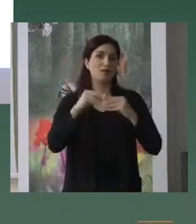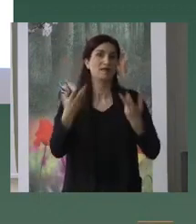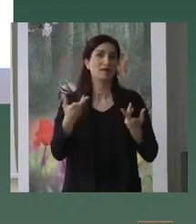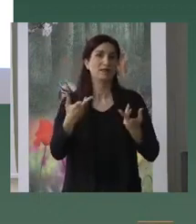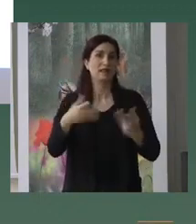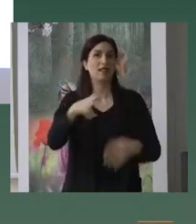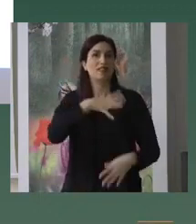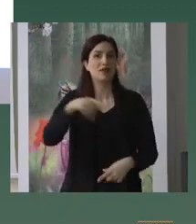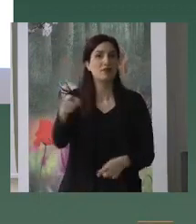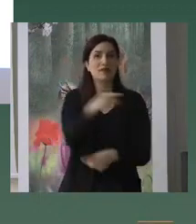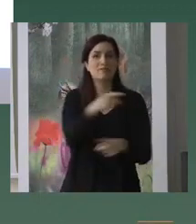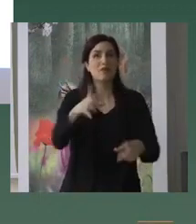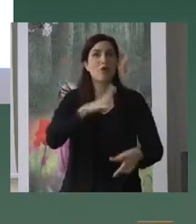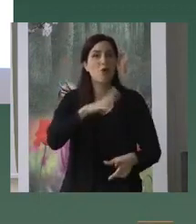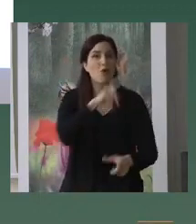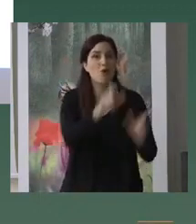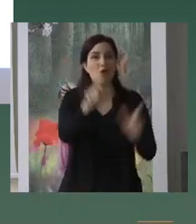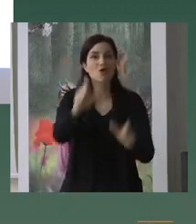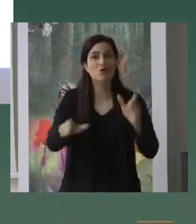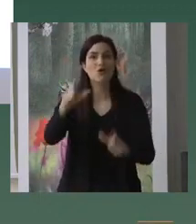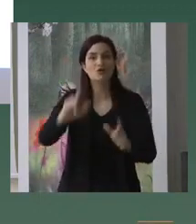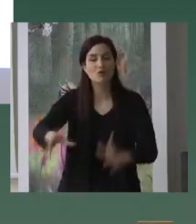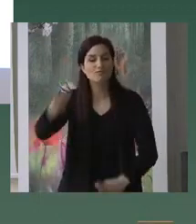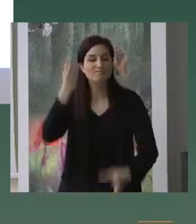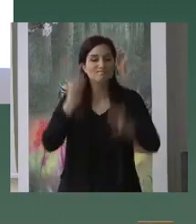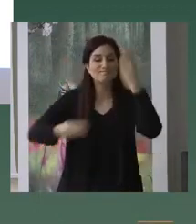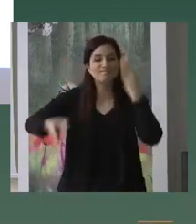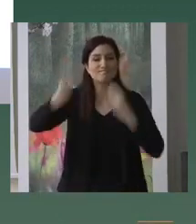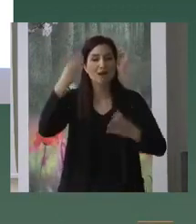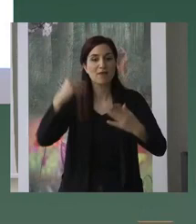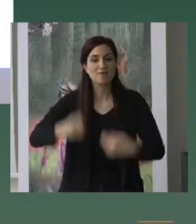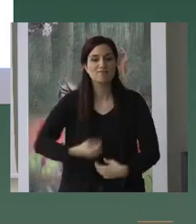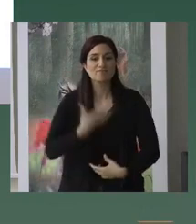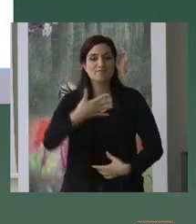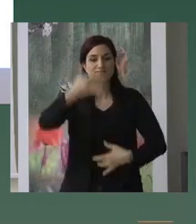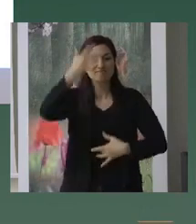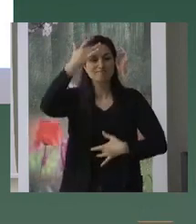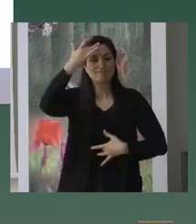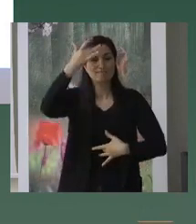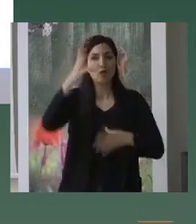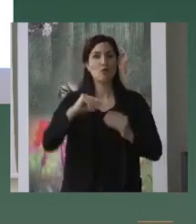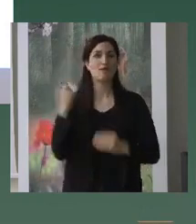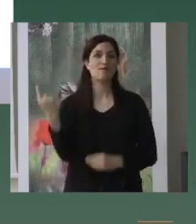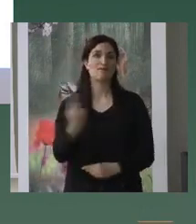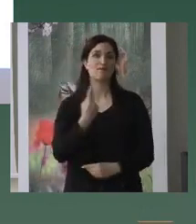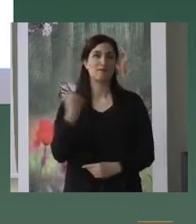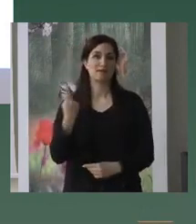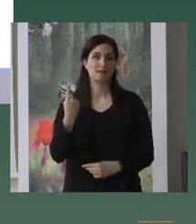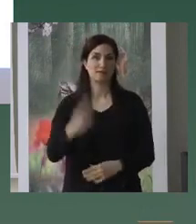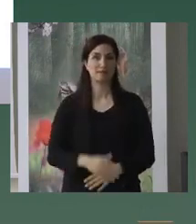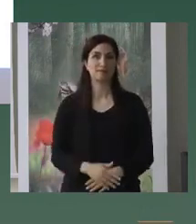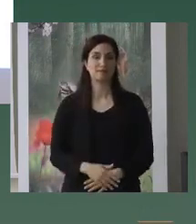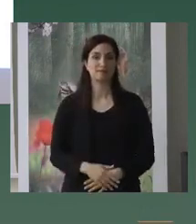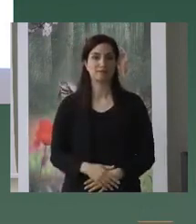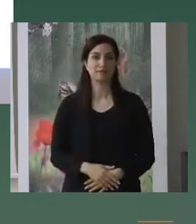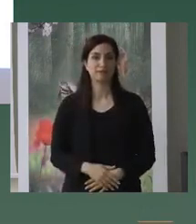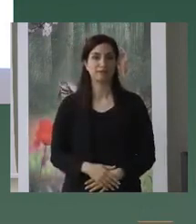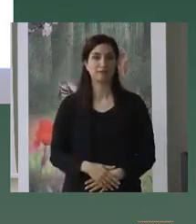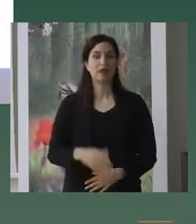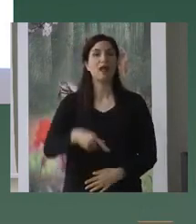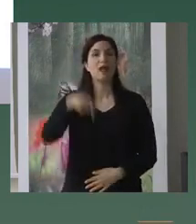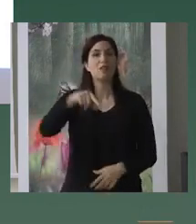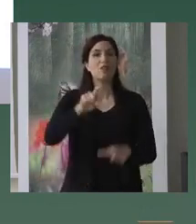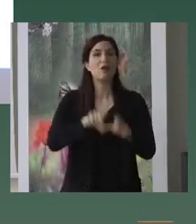κοινού. Η εταιρεία είναι ο εκπρόσωπος στην Ελλάδα του Foundation for Environmental Education,